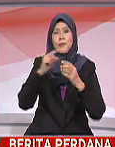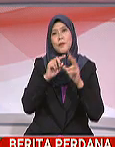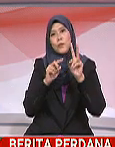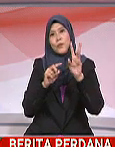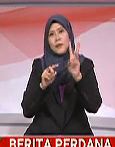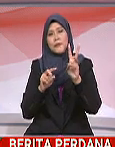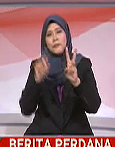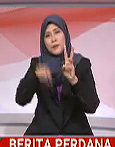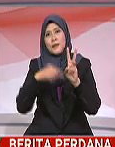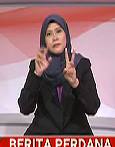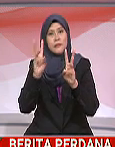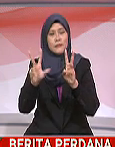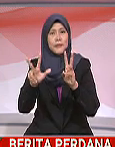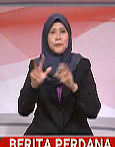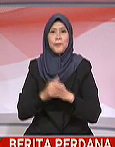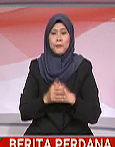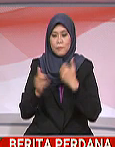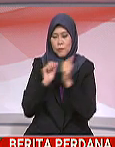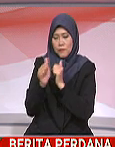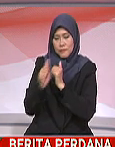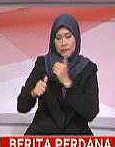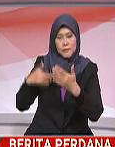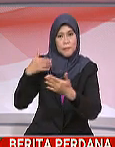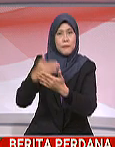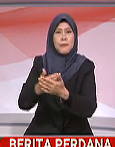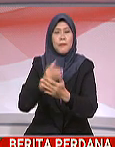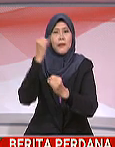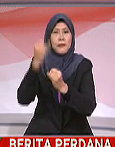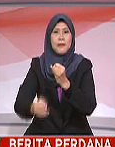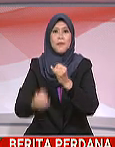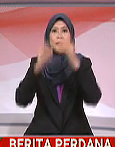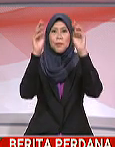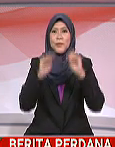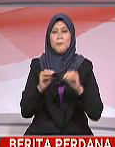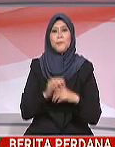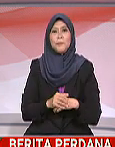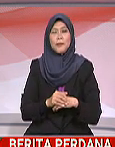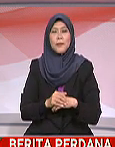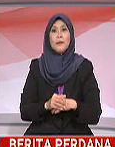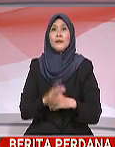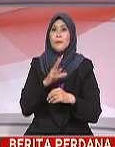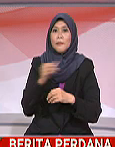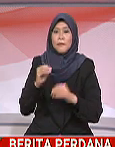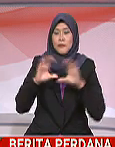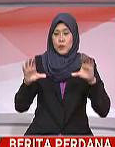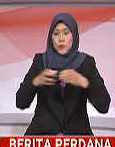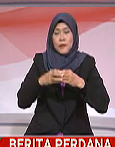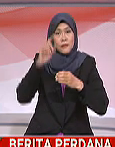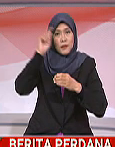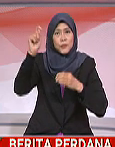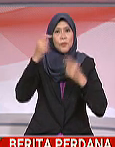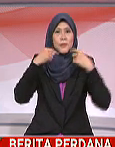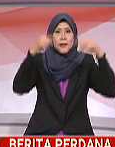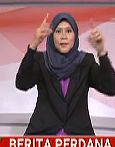sekiranya mahu momentum Cemerlang pasukan berusan hingga akhir musim pengurusnya Zulfadli Rozi berkata meskipun skuad penu berjaya